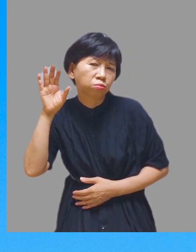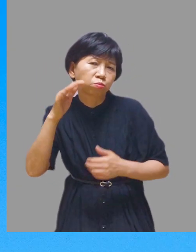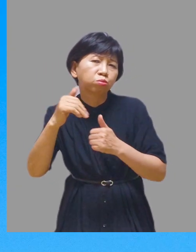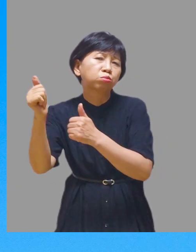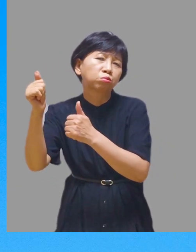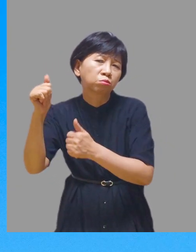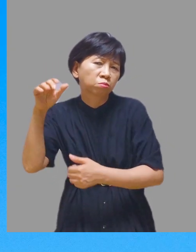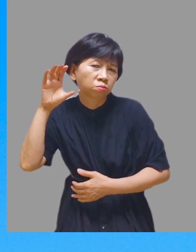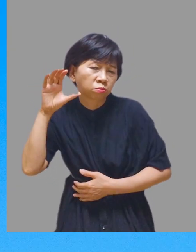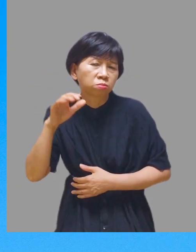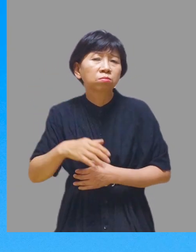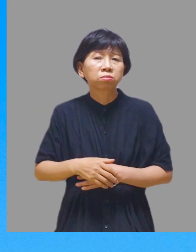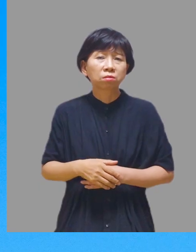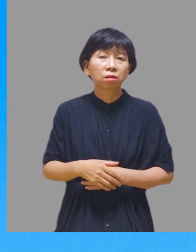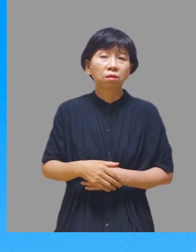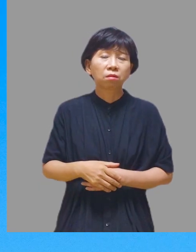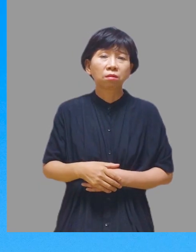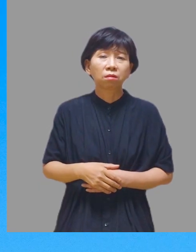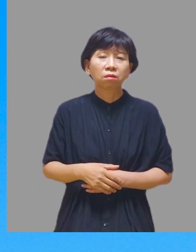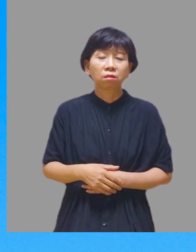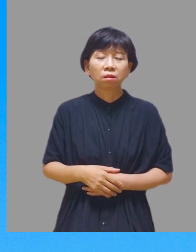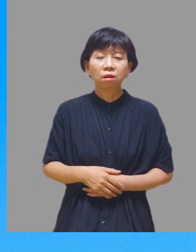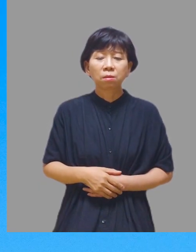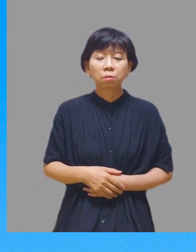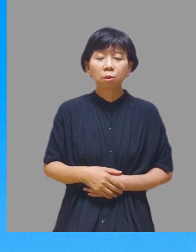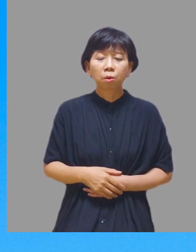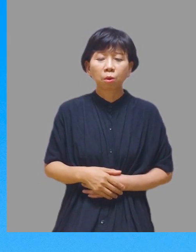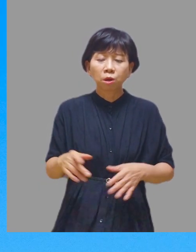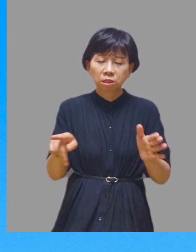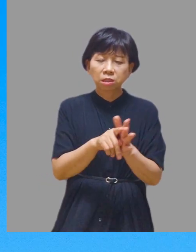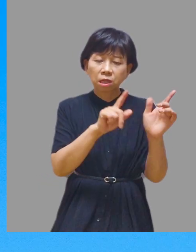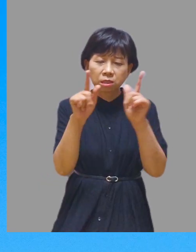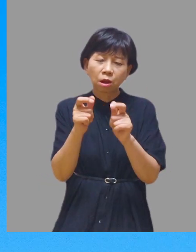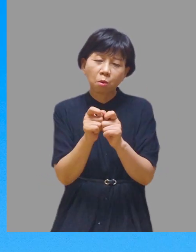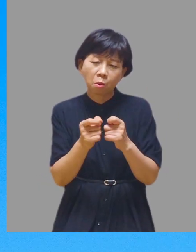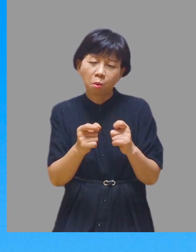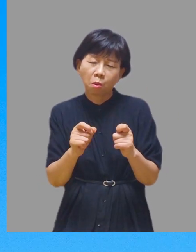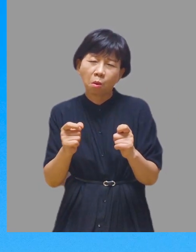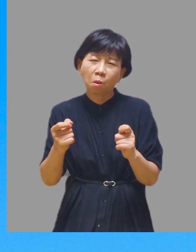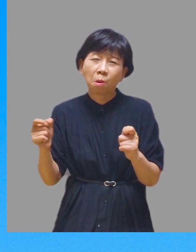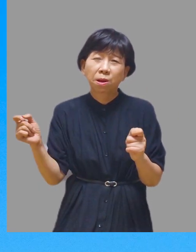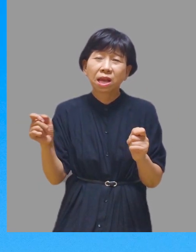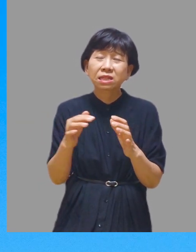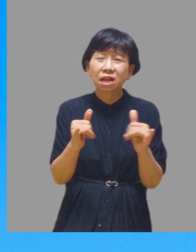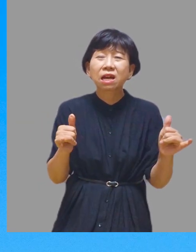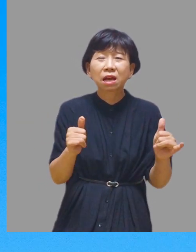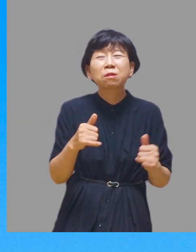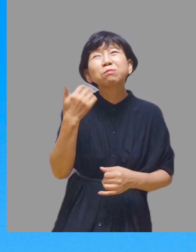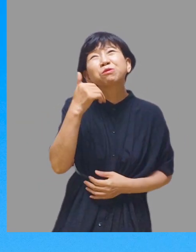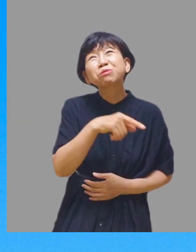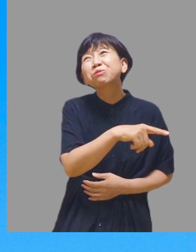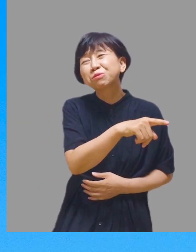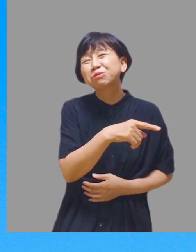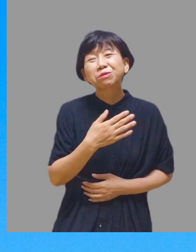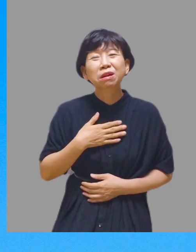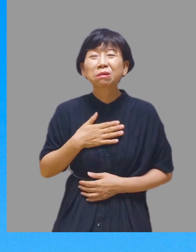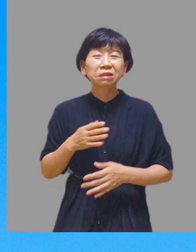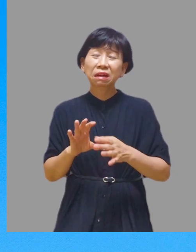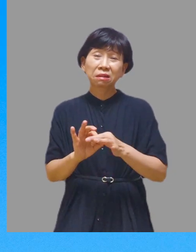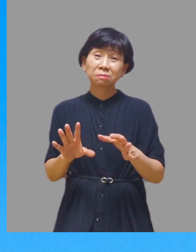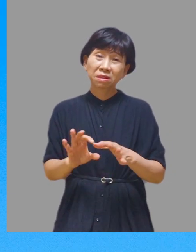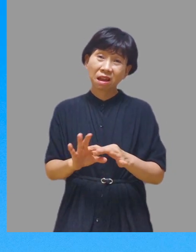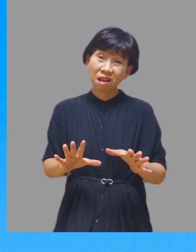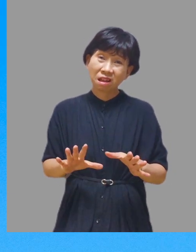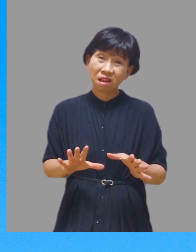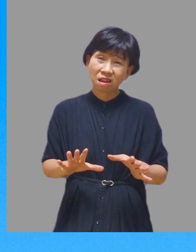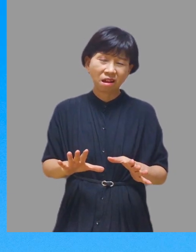부르시는가 보다. 일찌감치 오래 출석하시고 오래오래 교회 잘 다니시는 누구 집사님을 부르시는가 보다